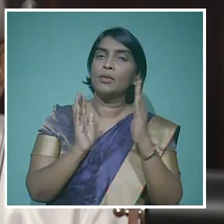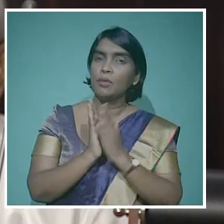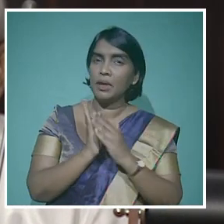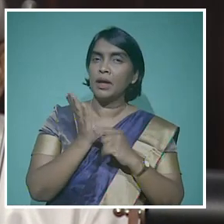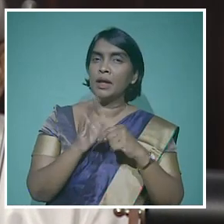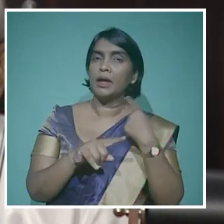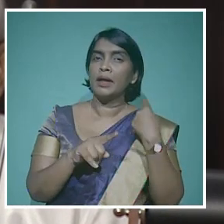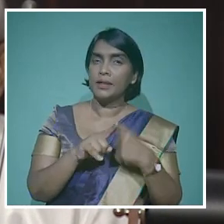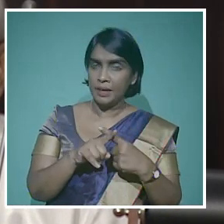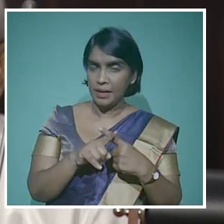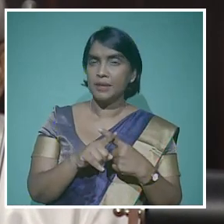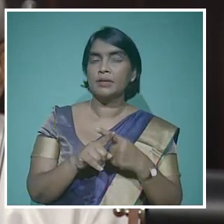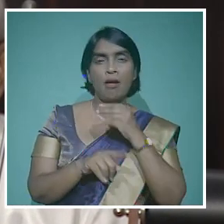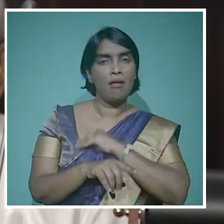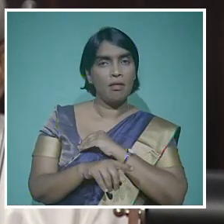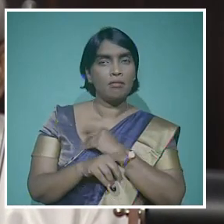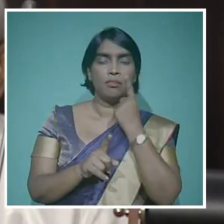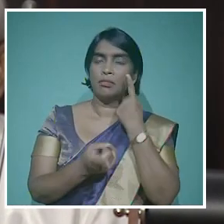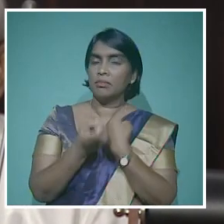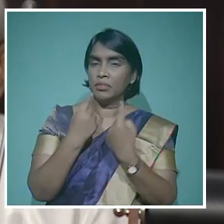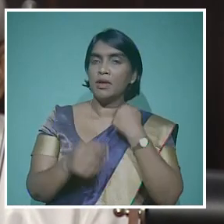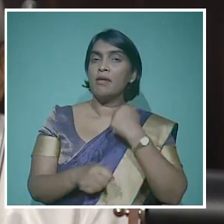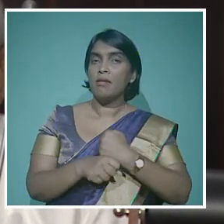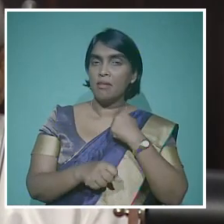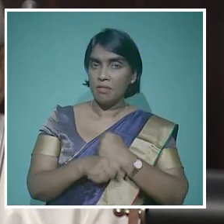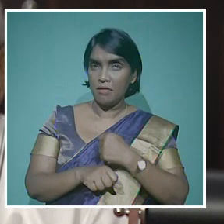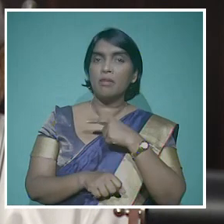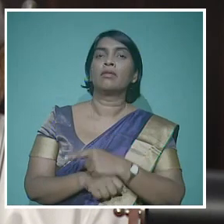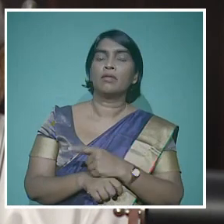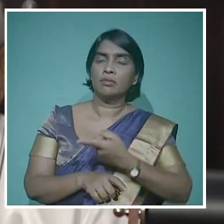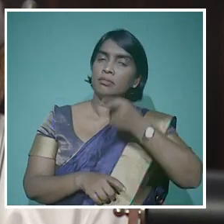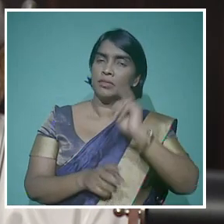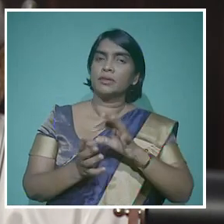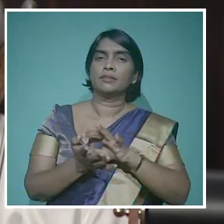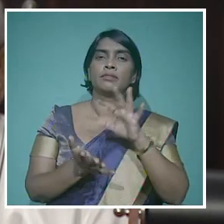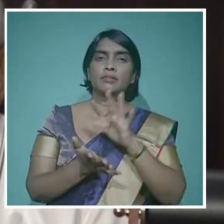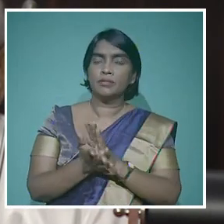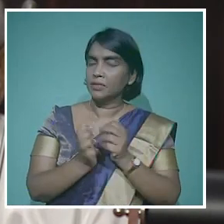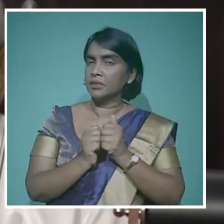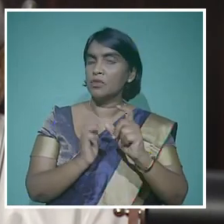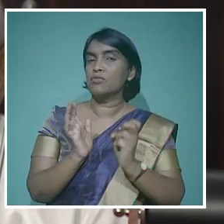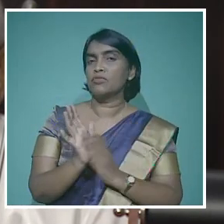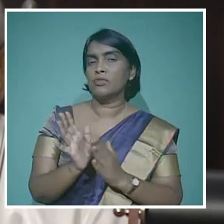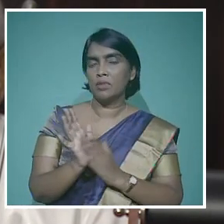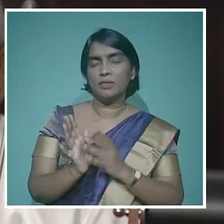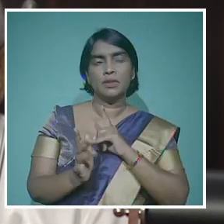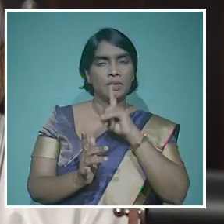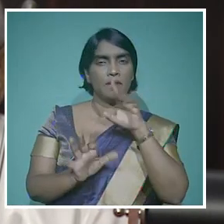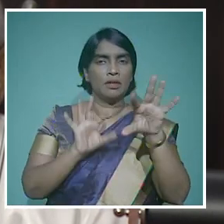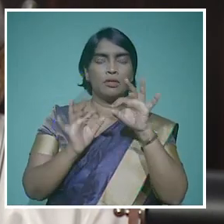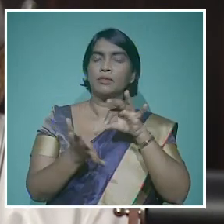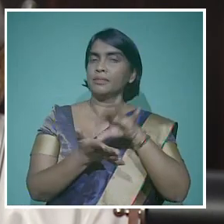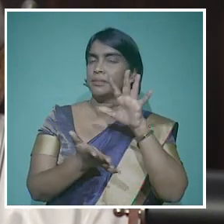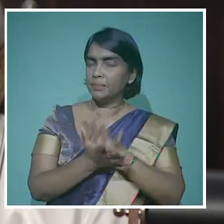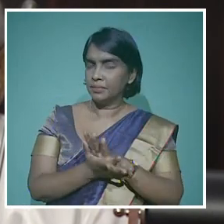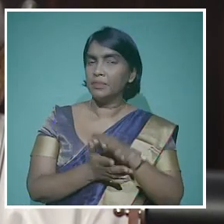නොවන ආදායම් සම්බන්ධයෙන් පරීක්ෂා කර මහා භාණ්ඩාගාරයට නිර්දේශ ලබා දීම සඳහා කමිටියක් පත් කිරීමට මම යෝජනා